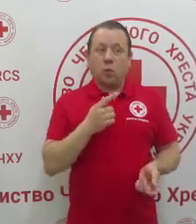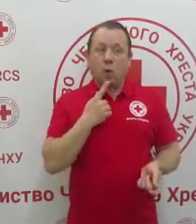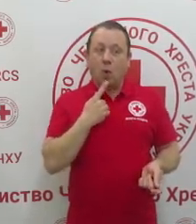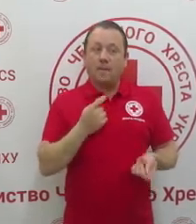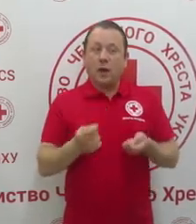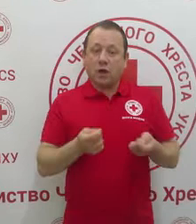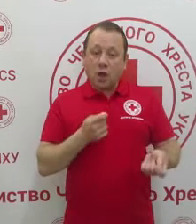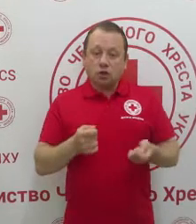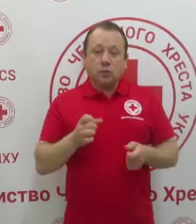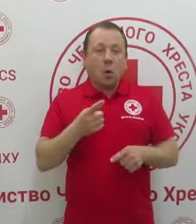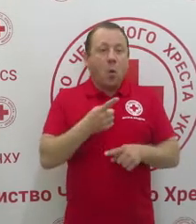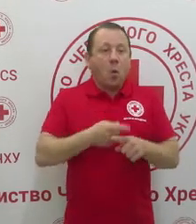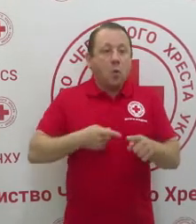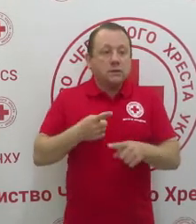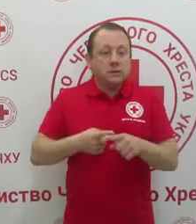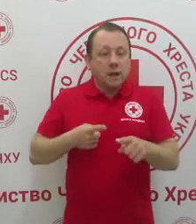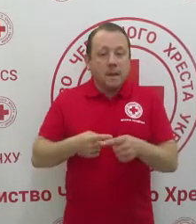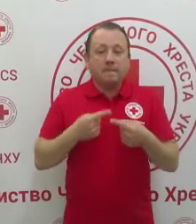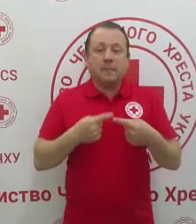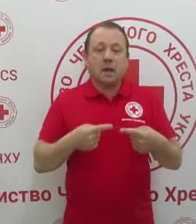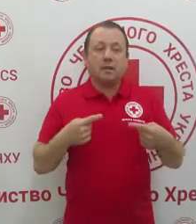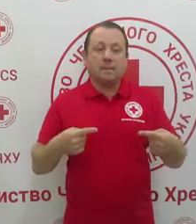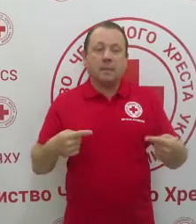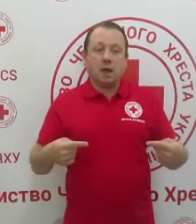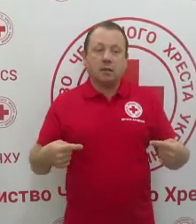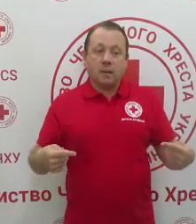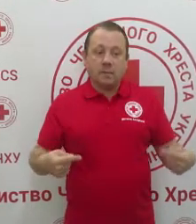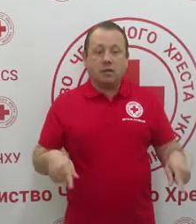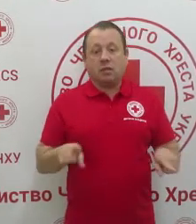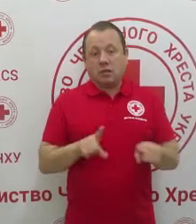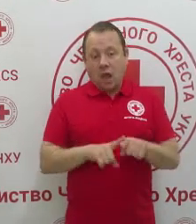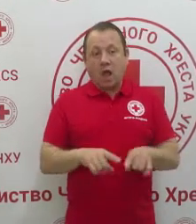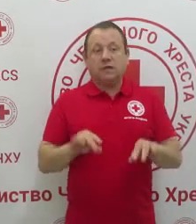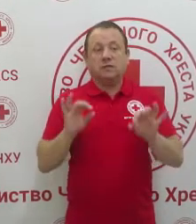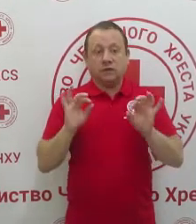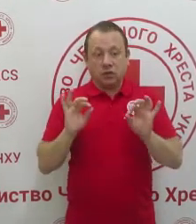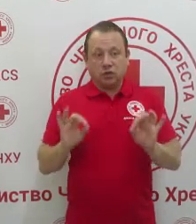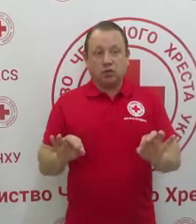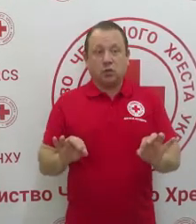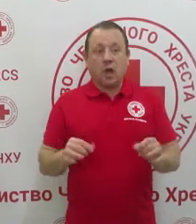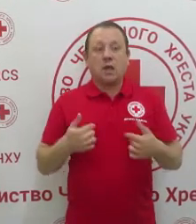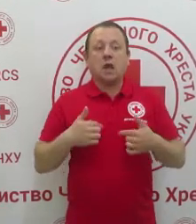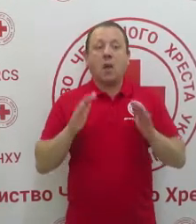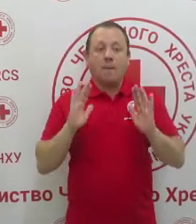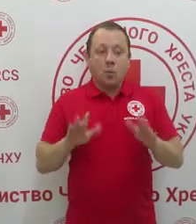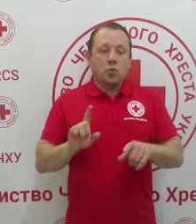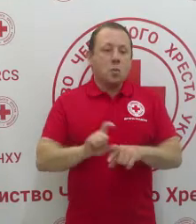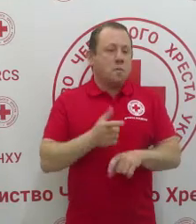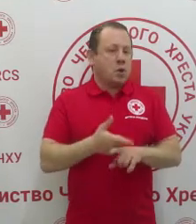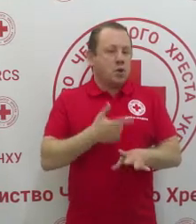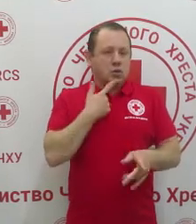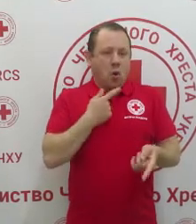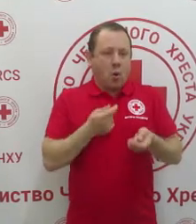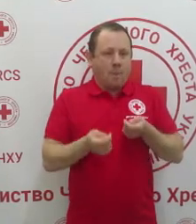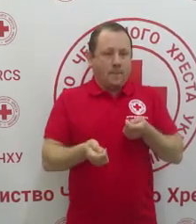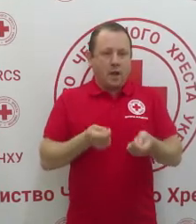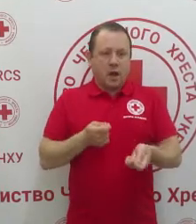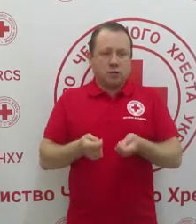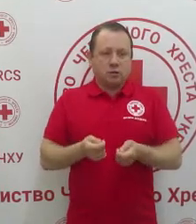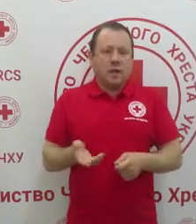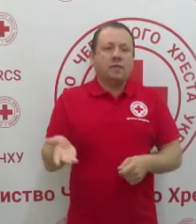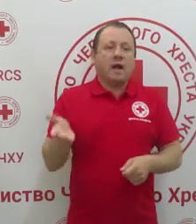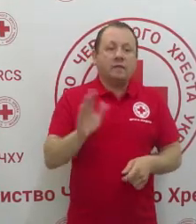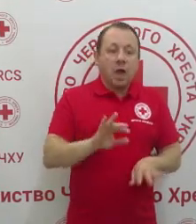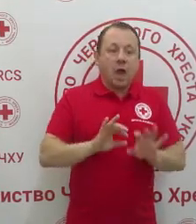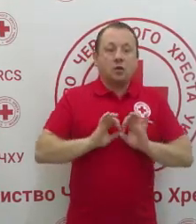Дякую. Спайдере, будь більш обережним з гострими предметами. Так, звісно, я буду більш